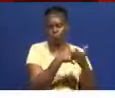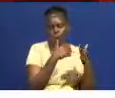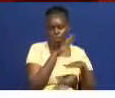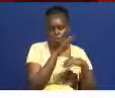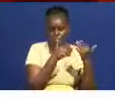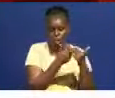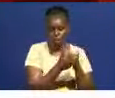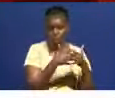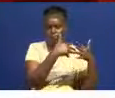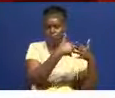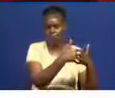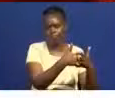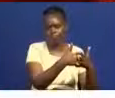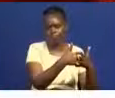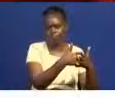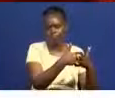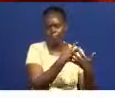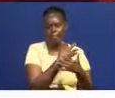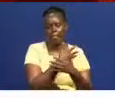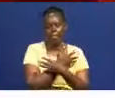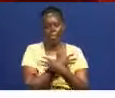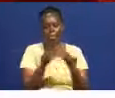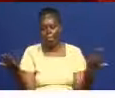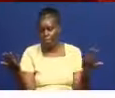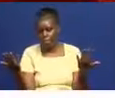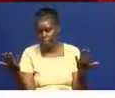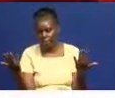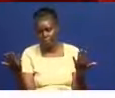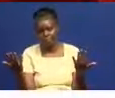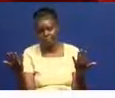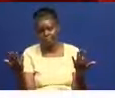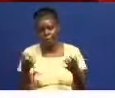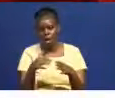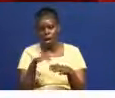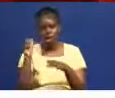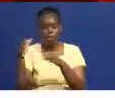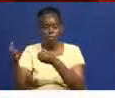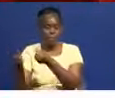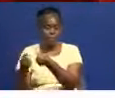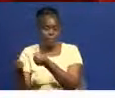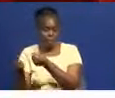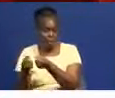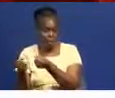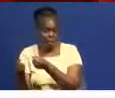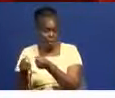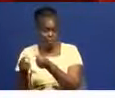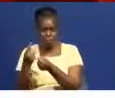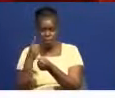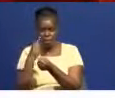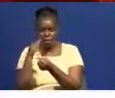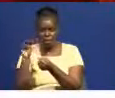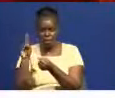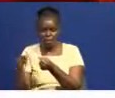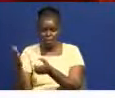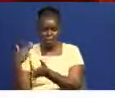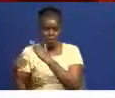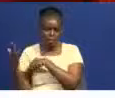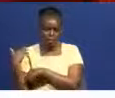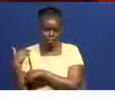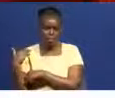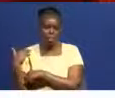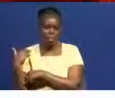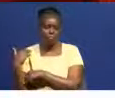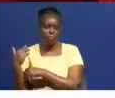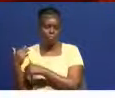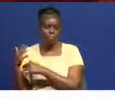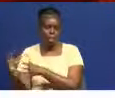sasa, wameshikwa kiholela, aidha kutolewa katika gari kama vile tuliona yule mbunge wa zamani